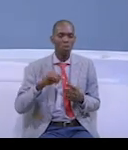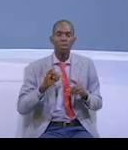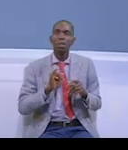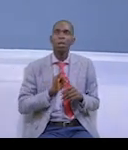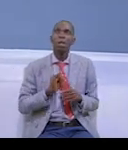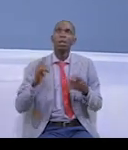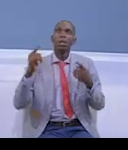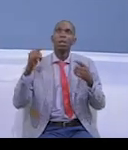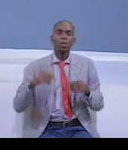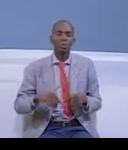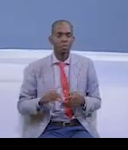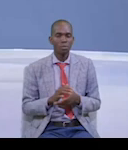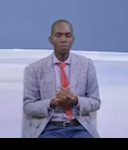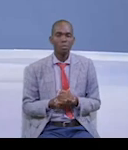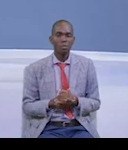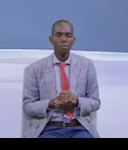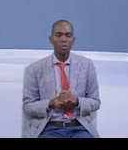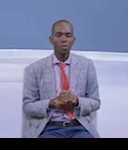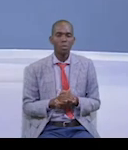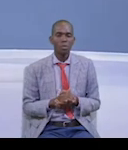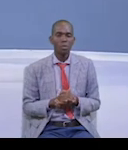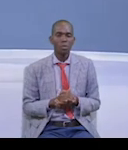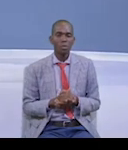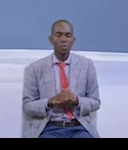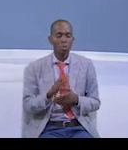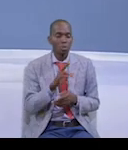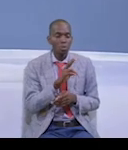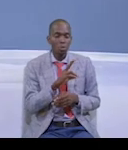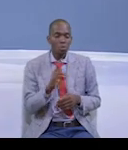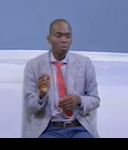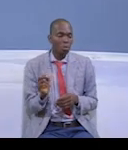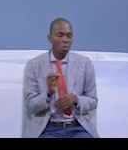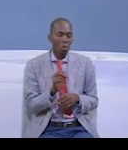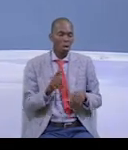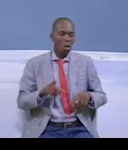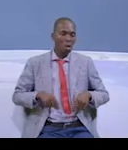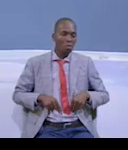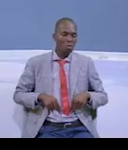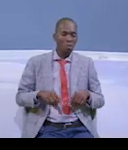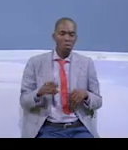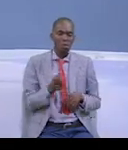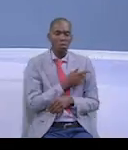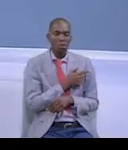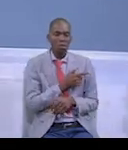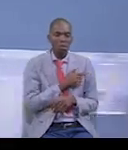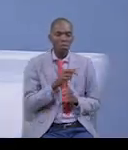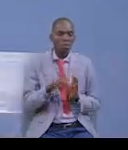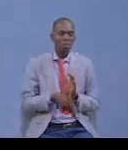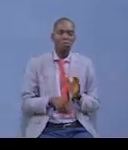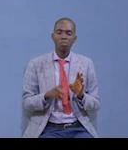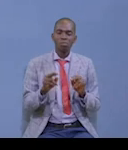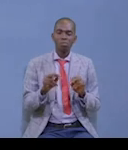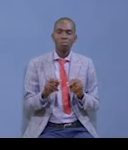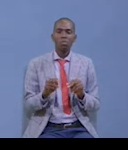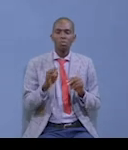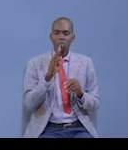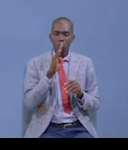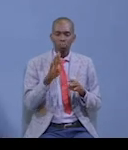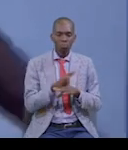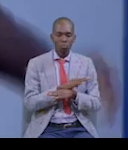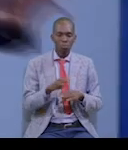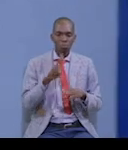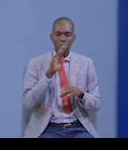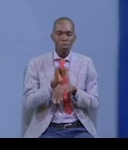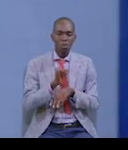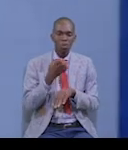ఆక్రమించుకోమని స్వాధీనం చేసుకోమని చెప్తున్నాడు. No idleness, occupy till I come. నేను వచ్చే వరకు ఏ విశ్రాంతి మీకు